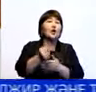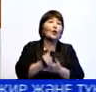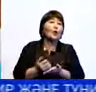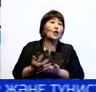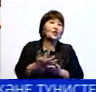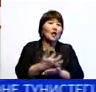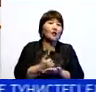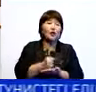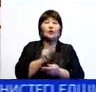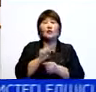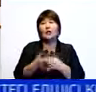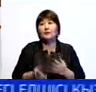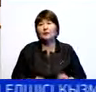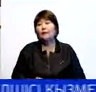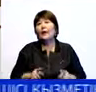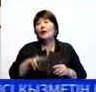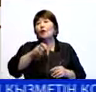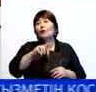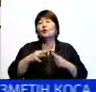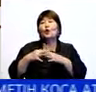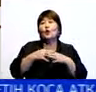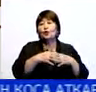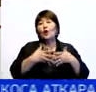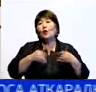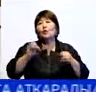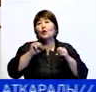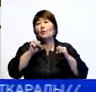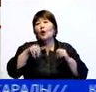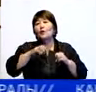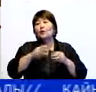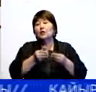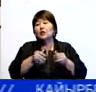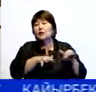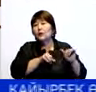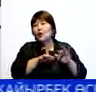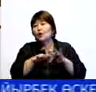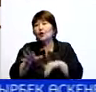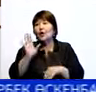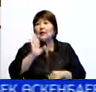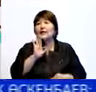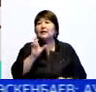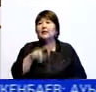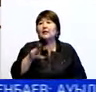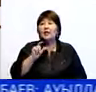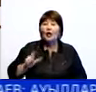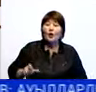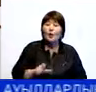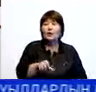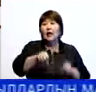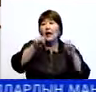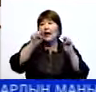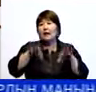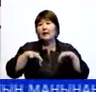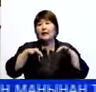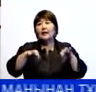жинақтауды тапсырды. Мұз ұстасу және көктемгі мұз жүру кезеңдерінде Сырдария өзені бойы бекітілген арнайы